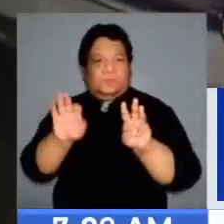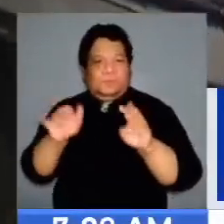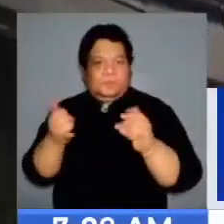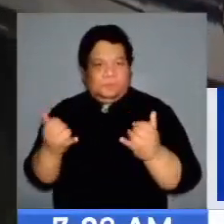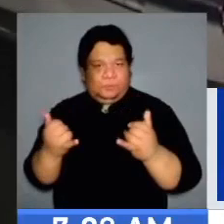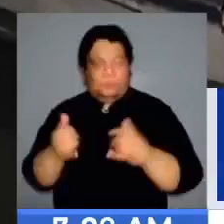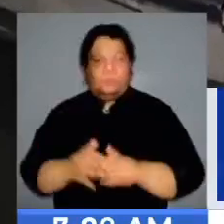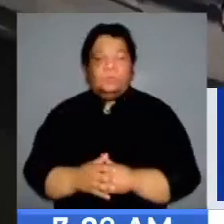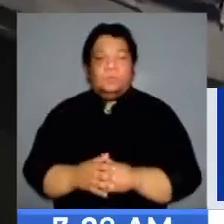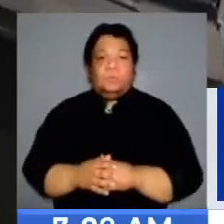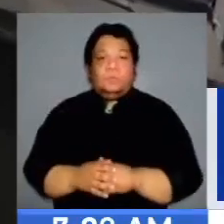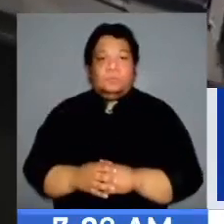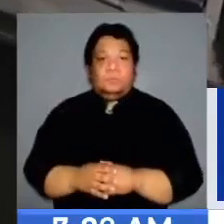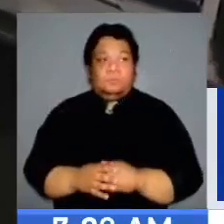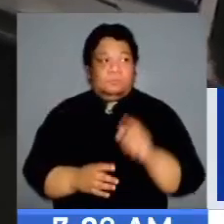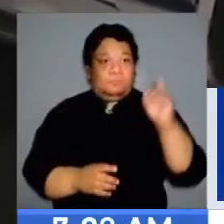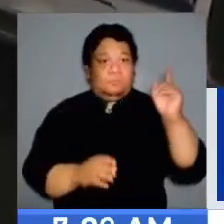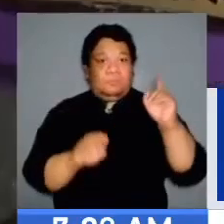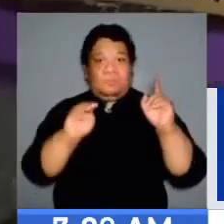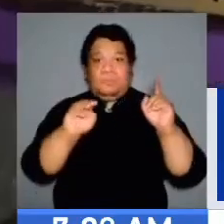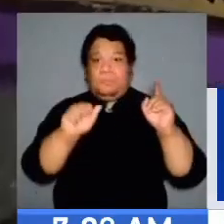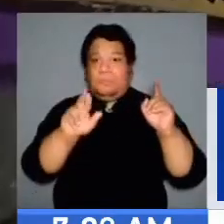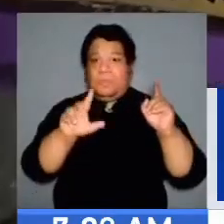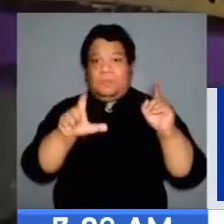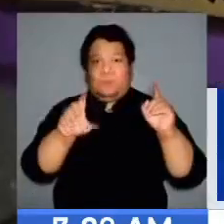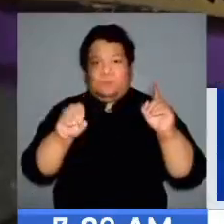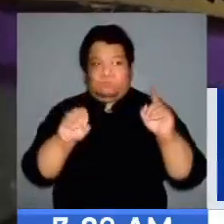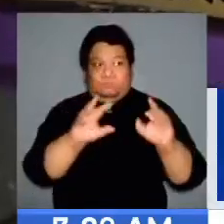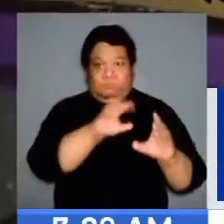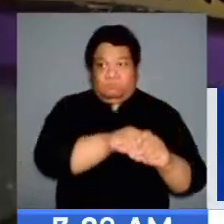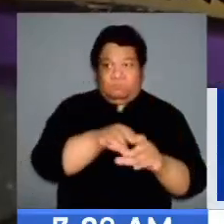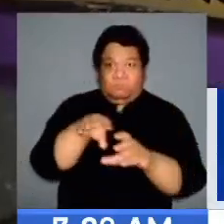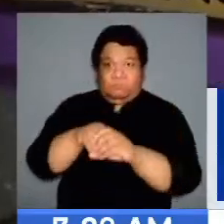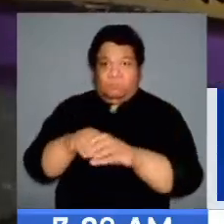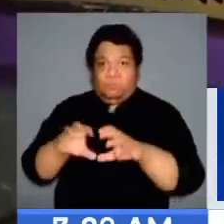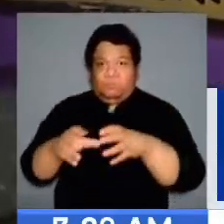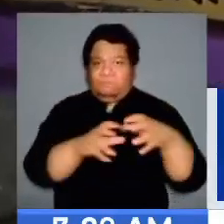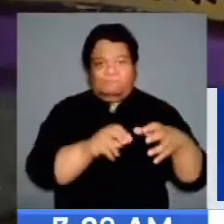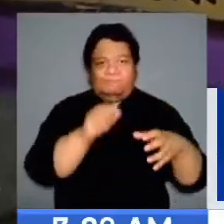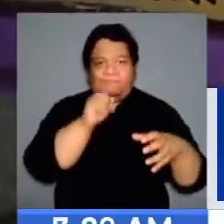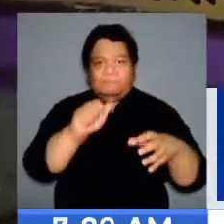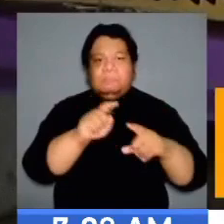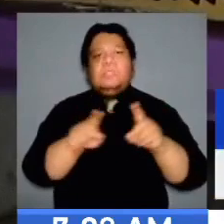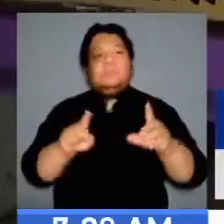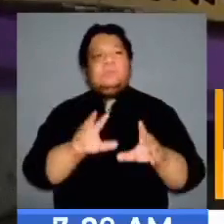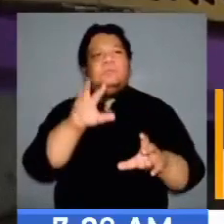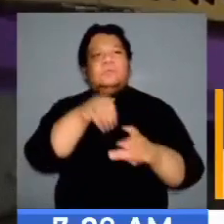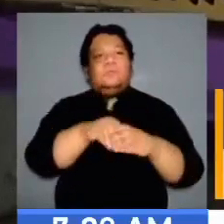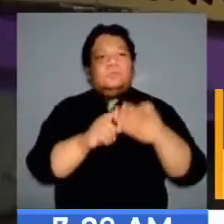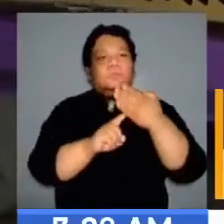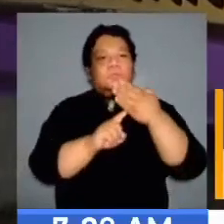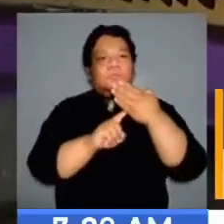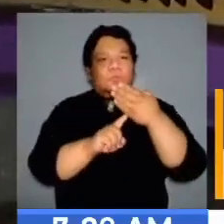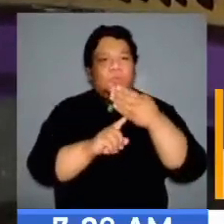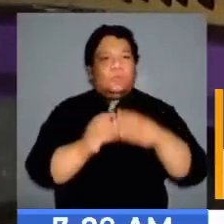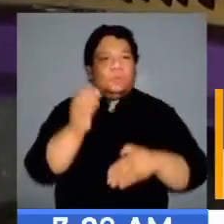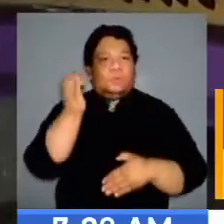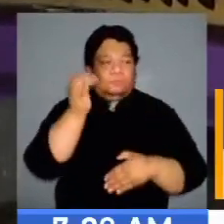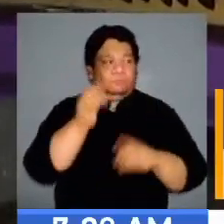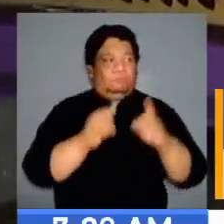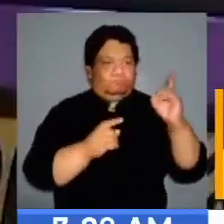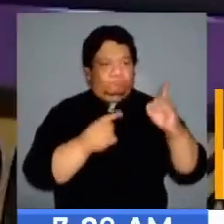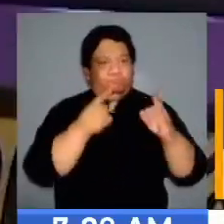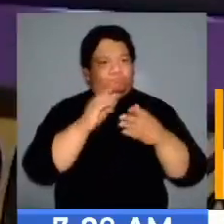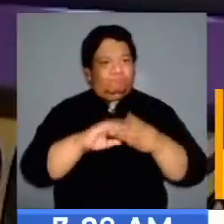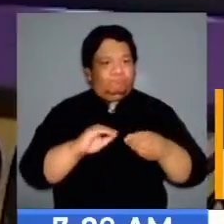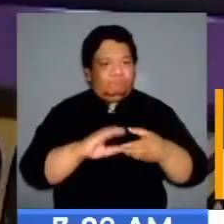grupo, pero lumalahok siya sa protesta. Kahit sino nagwiwilga sa jeep, kami kasali kaming tumitigil. Kahit sino, kahit hindi kami